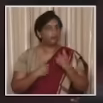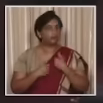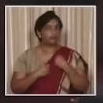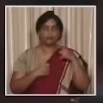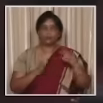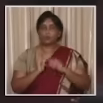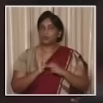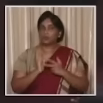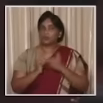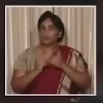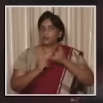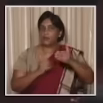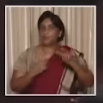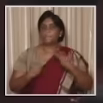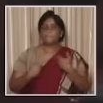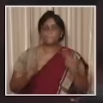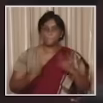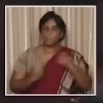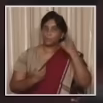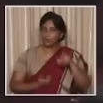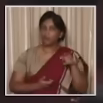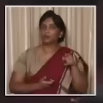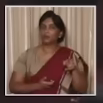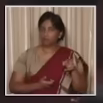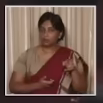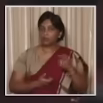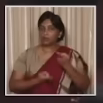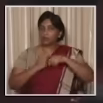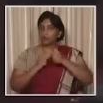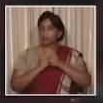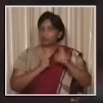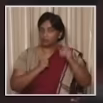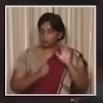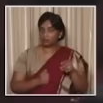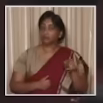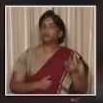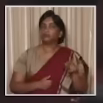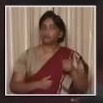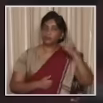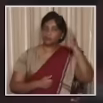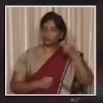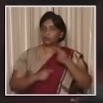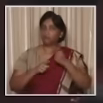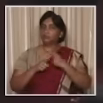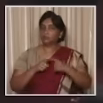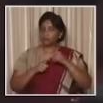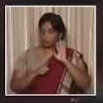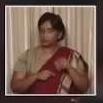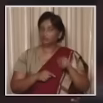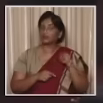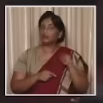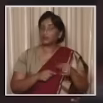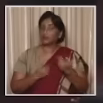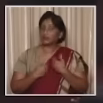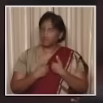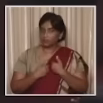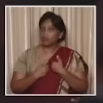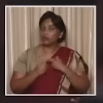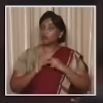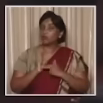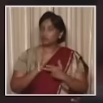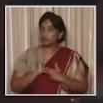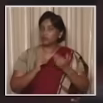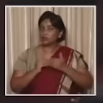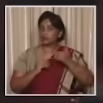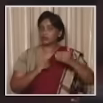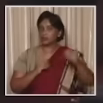ඒ ව්‍යාපෘති ඉදිරියට ගෙනියන්න බෑ. එයින් අපිට දැන් මේ ප්‍රතිහුගතකරණයත් සමග දෙවනි වාරිකය ලැබීමත් සමගම අපිට ඒ ව්‍යාපෘති